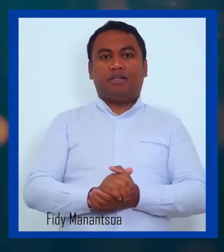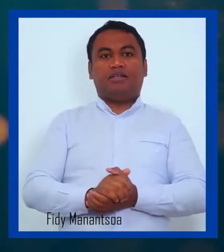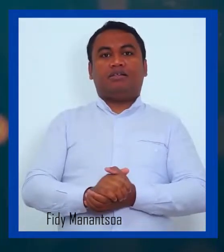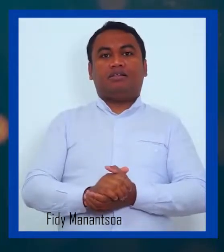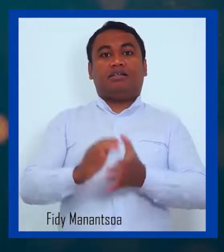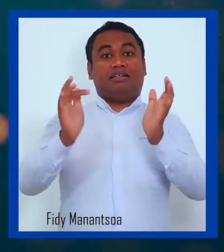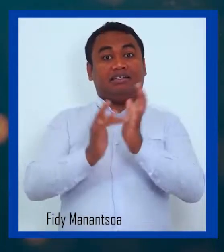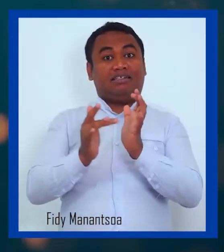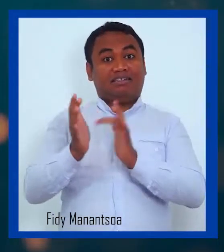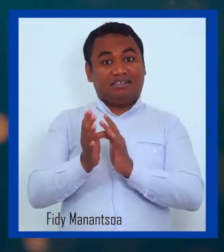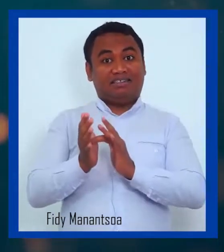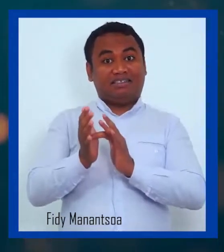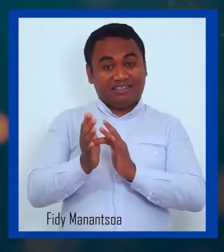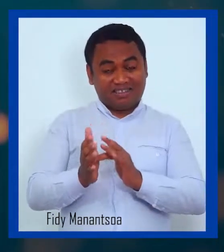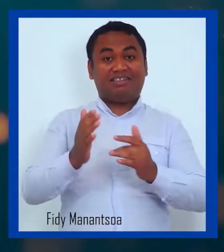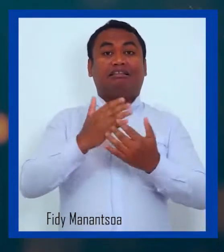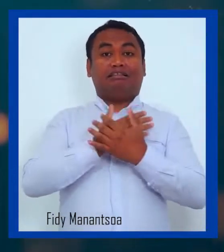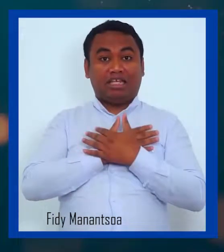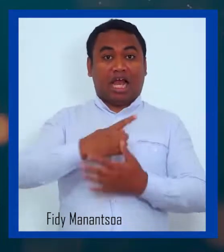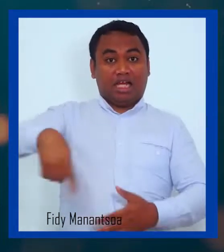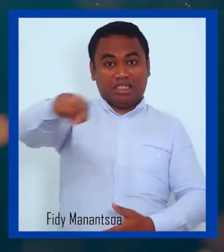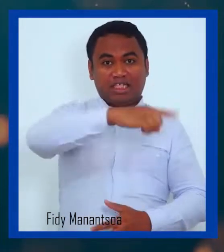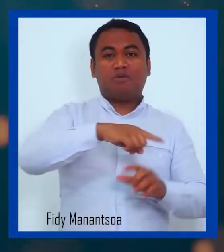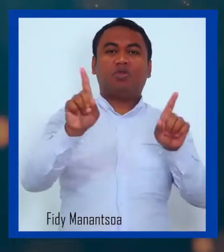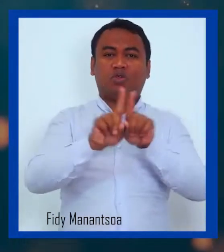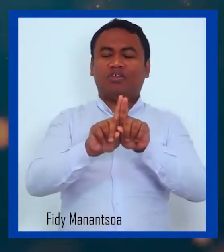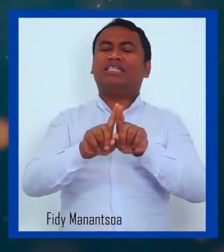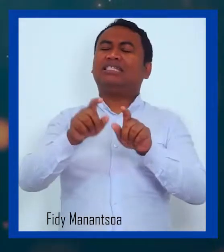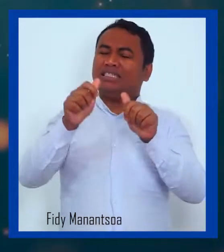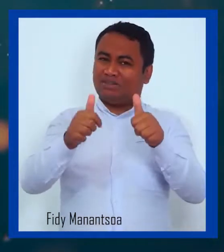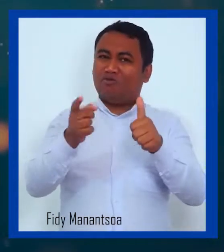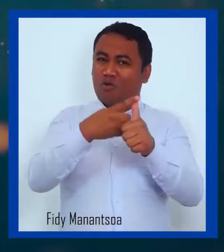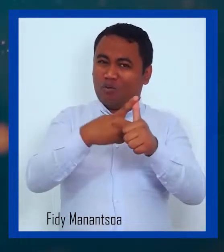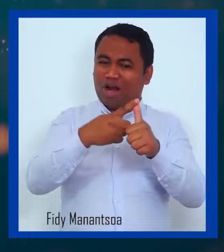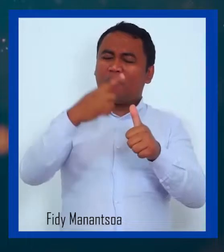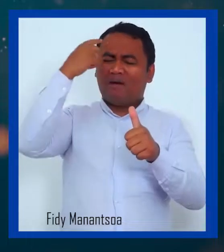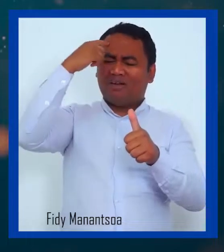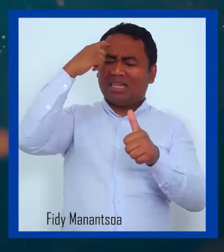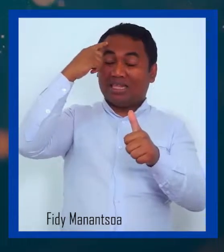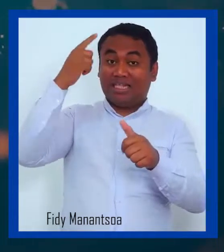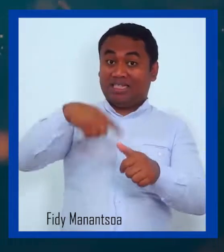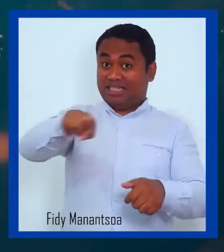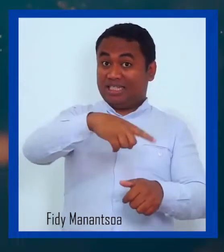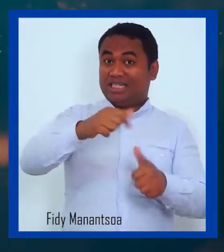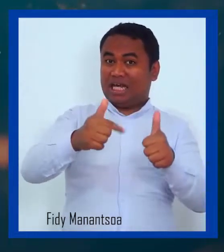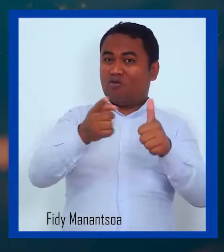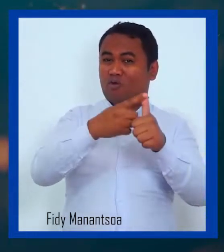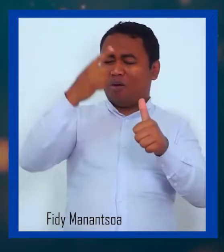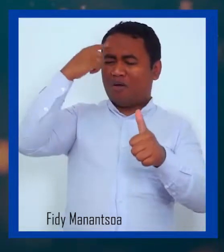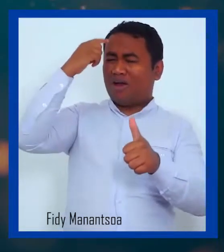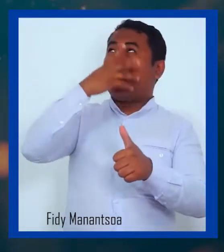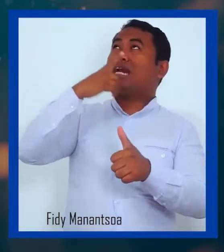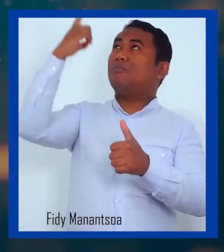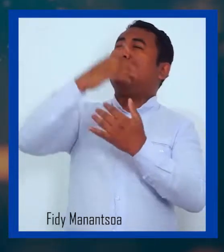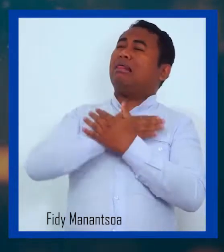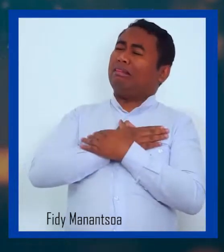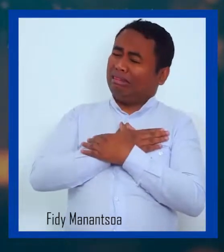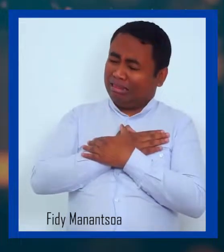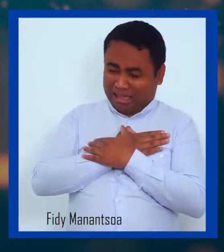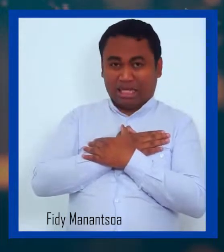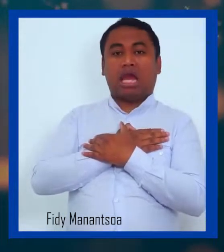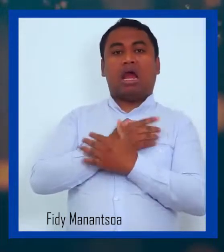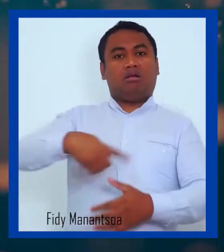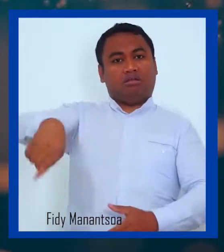izay mihoatra noho ny fahalalana rehetra dia tokony ho fantatrareo tsara mihitsy ny amin'izany. Zava-dehibe io ry havana. Ambariny eo moa manao